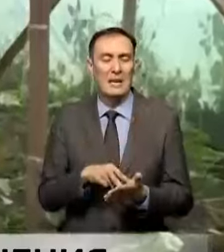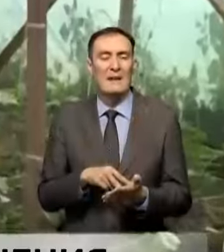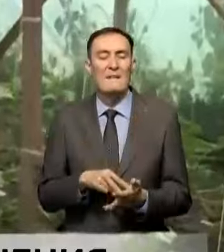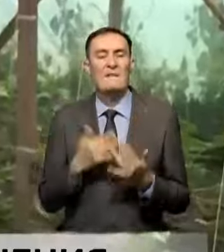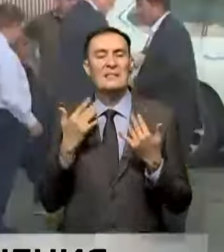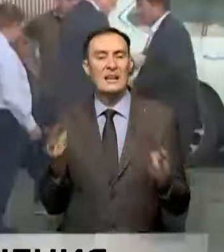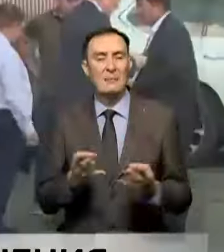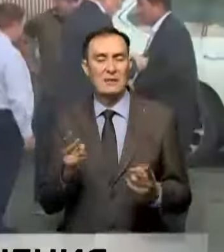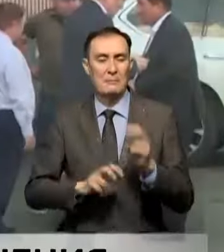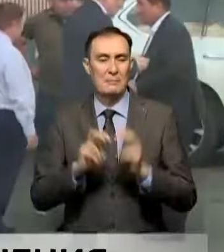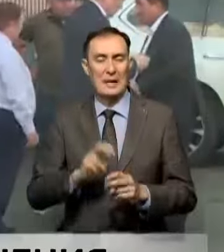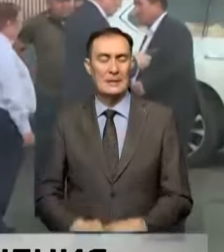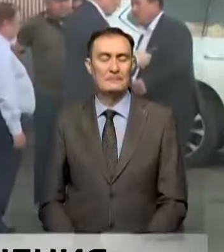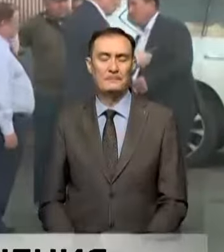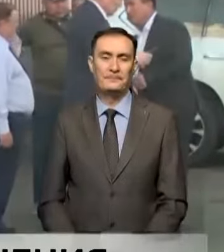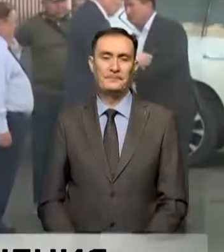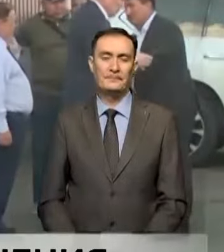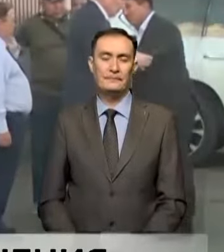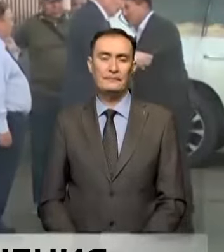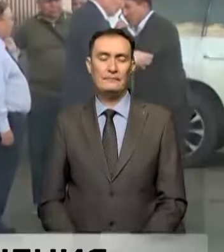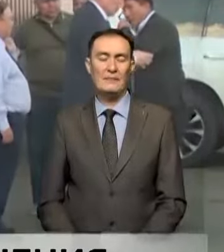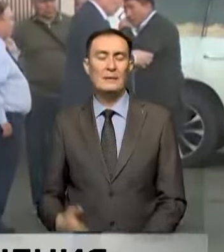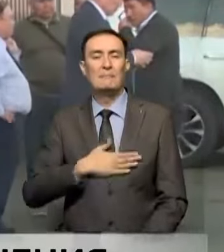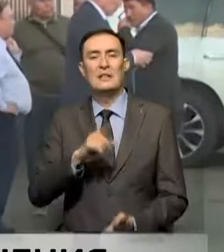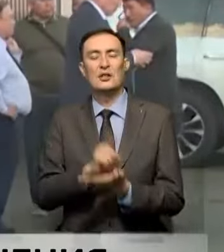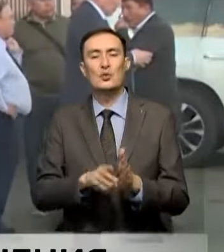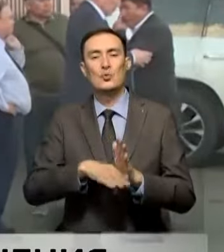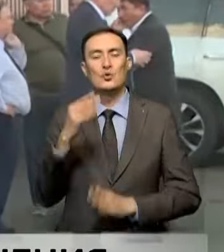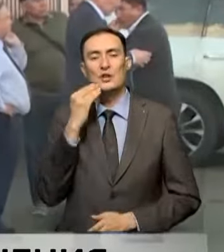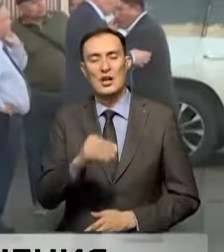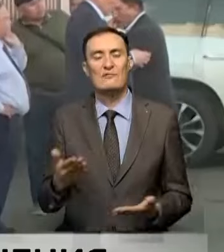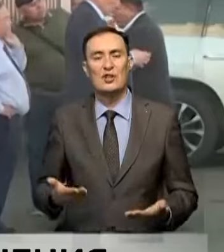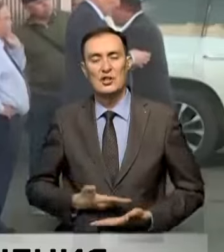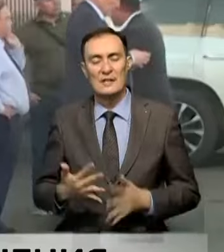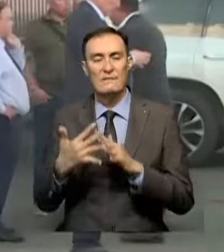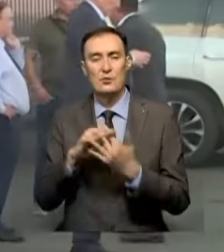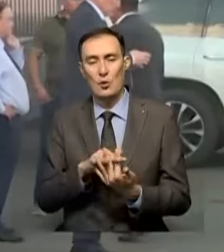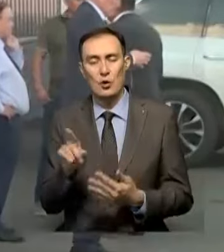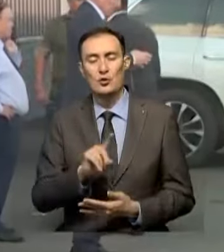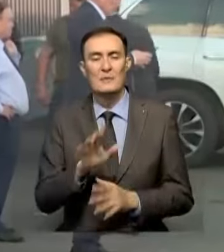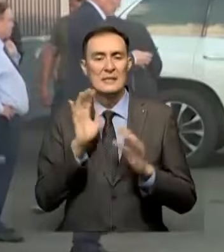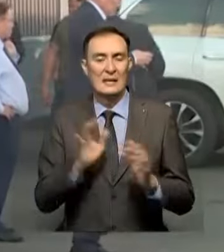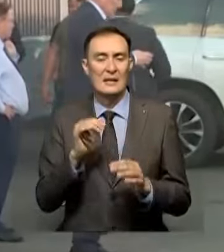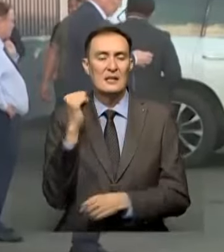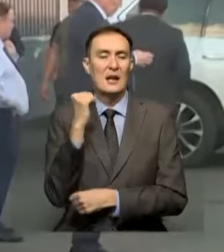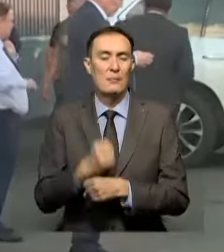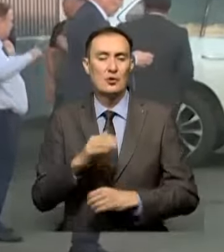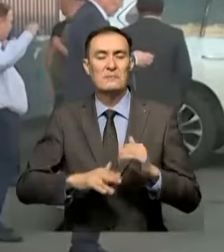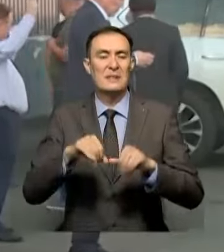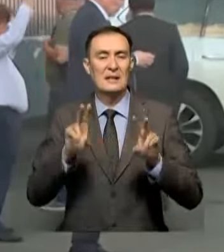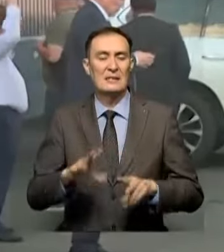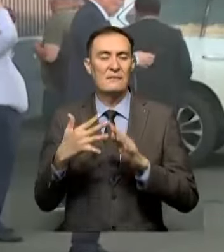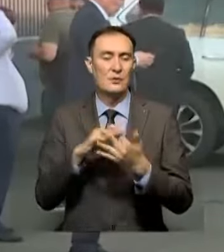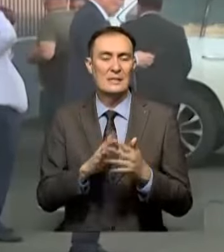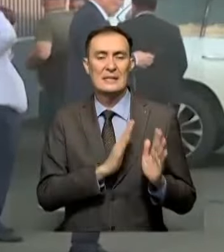востребованных предприятий. Мы должны улучшить качество жизни в селах, чтобы сохранить кадры в сельской местности, обеспечить